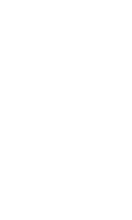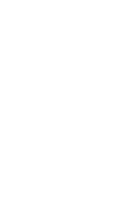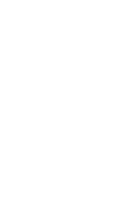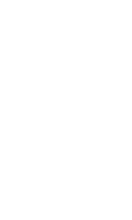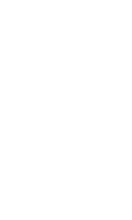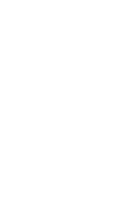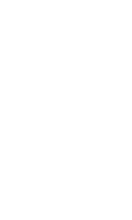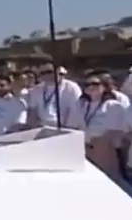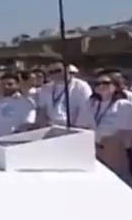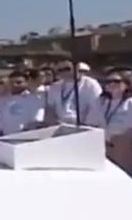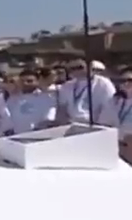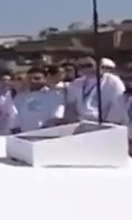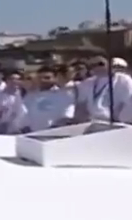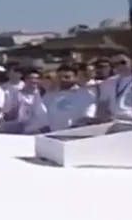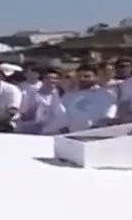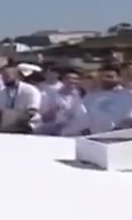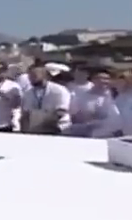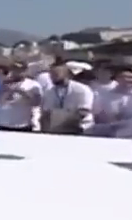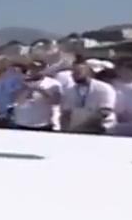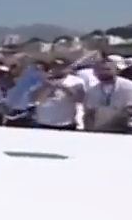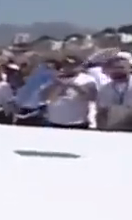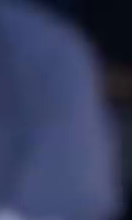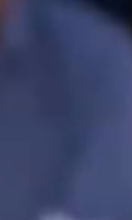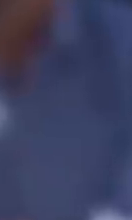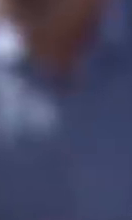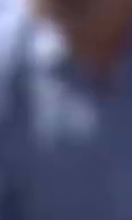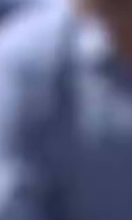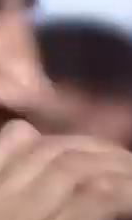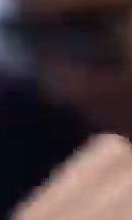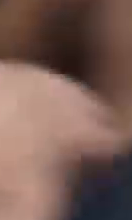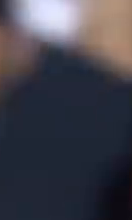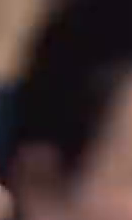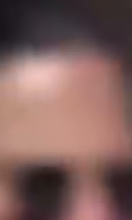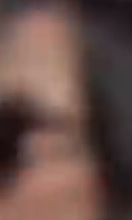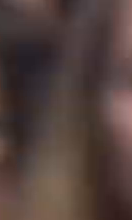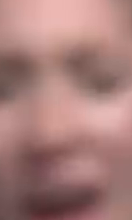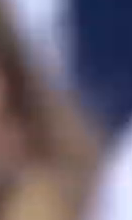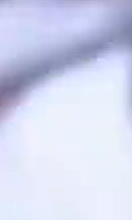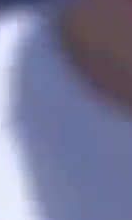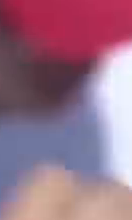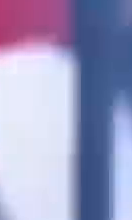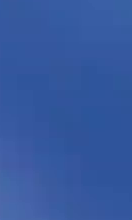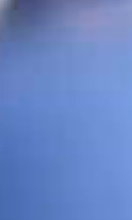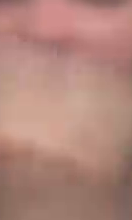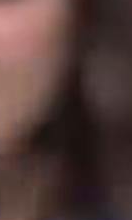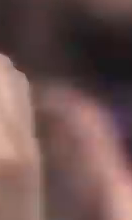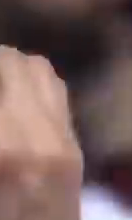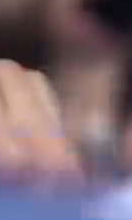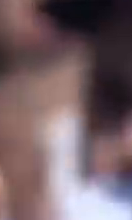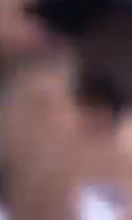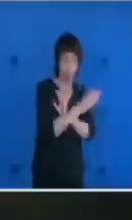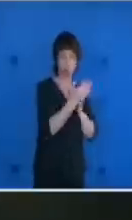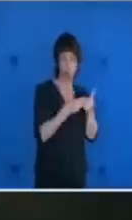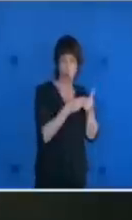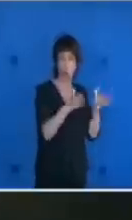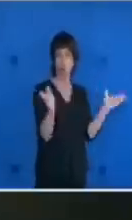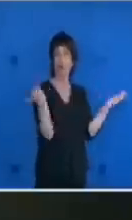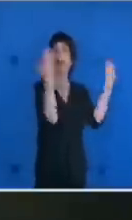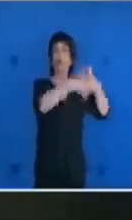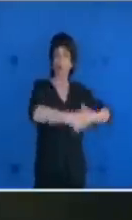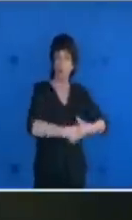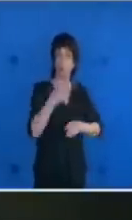À tous ceux qui votent Front National, vous êtes racistes. Sauf les Guadeloupéens. Tous les autres, regardez-vous, vous êtes racistes.